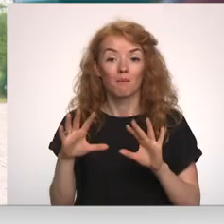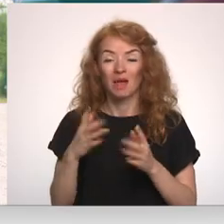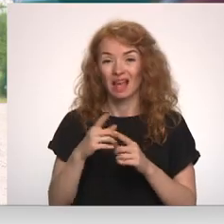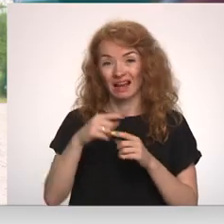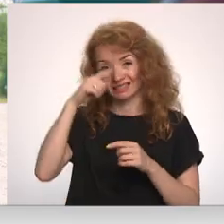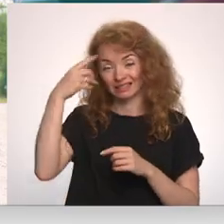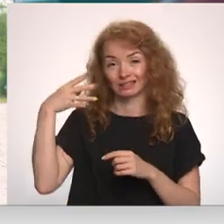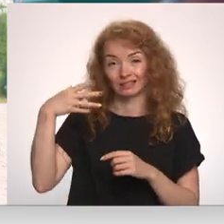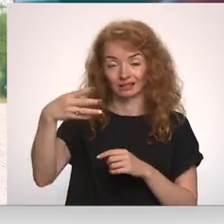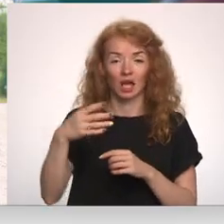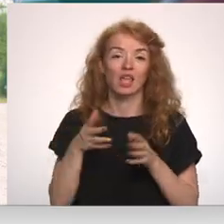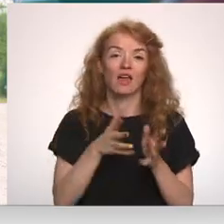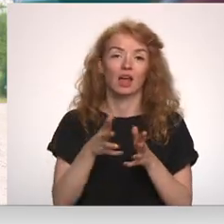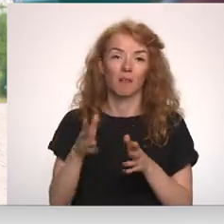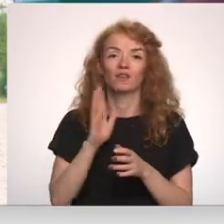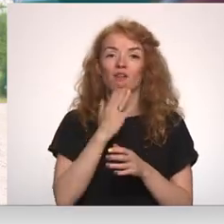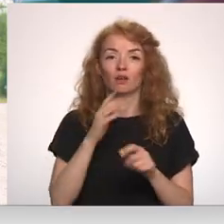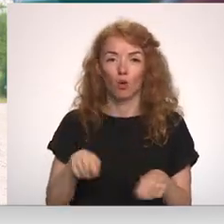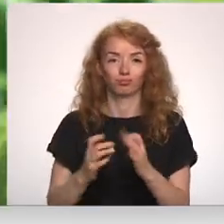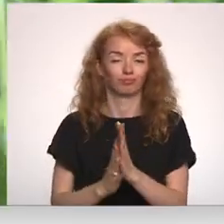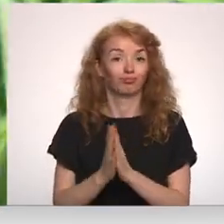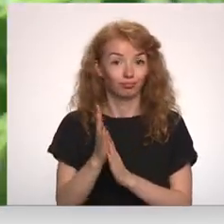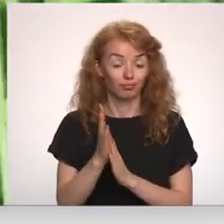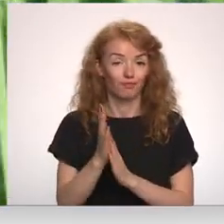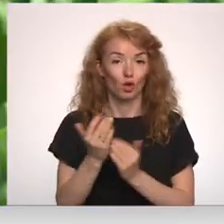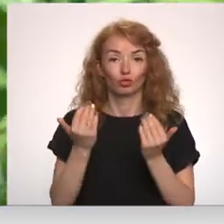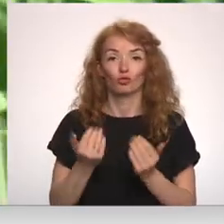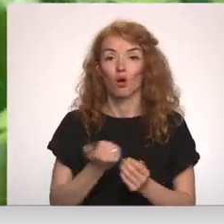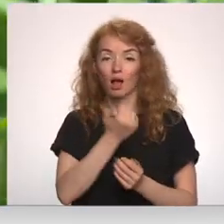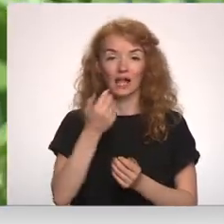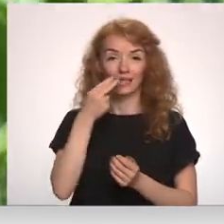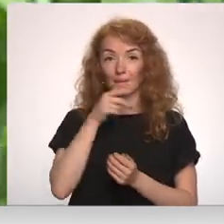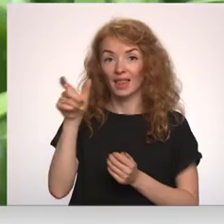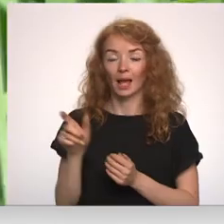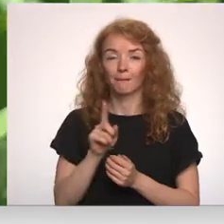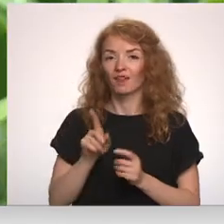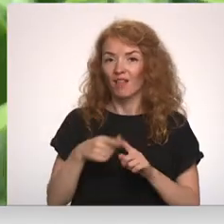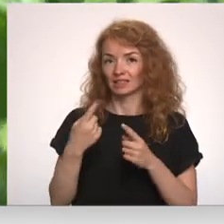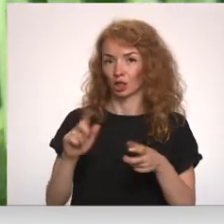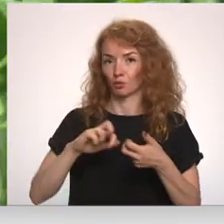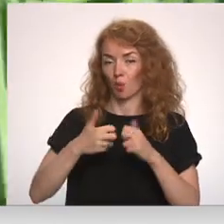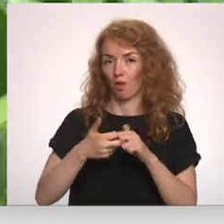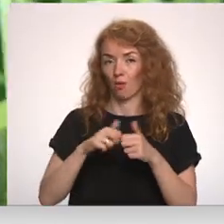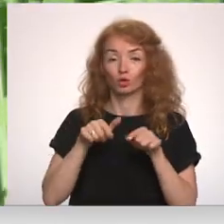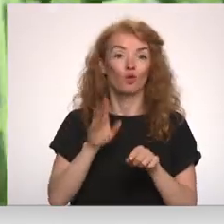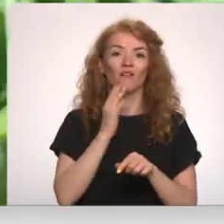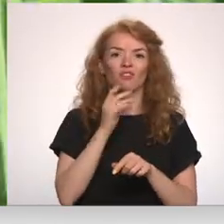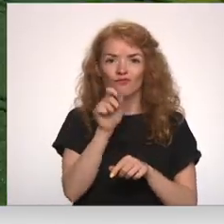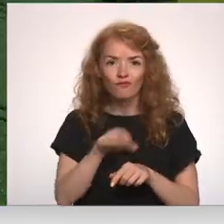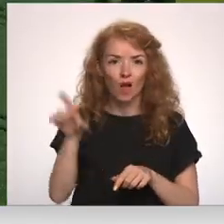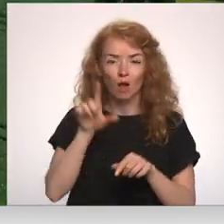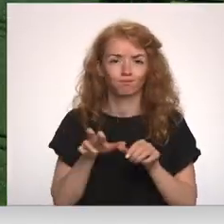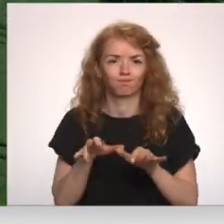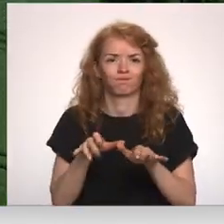ietekmēs vasarājus. Oskars Balodis arī min, ka šogad zemniekiem ir vēl daži izaicinājumi. Šajā vasarā ir ievērojami vairāk kaitēkļu nekā